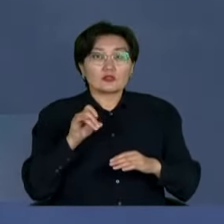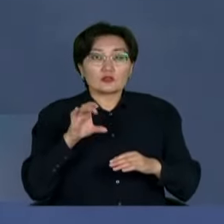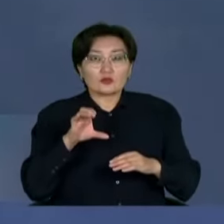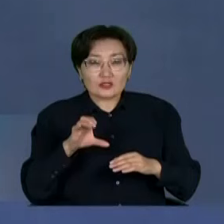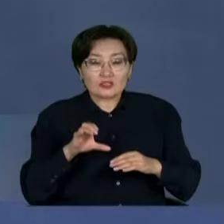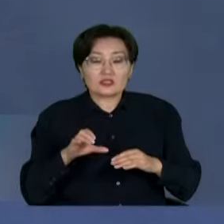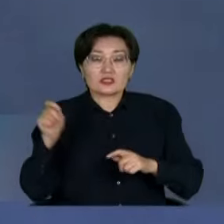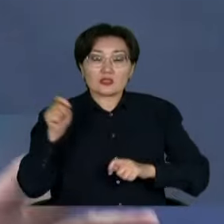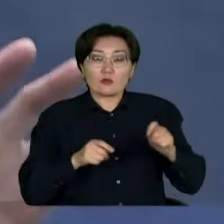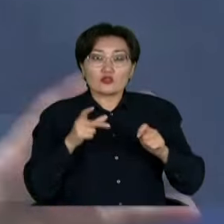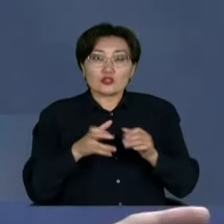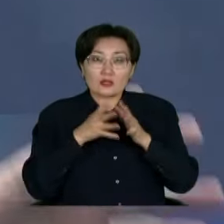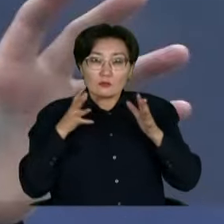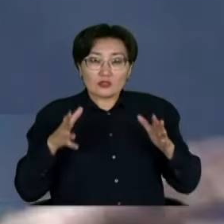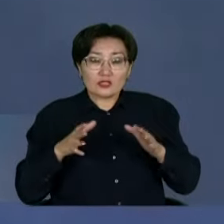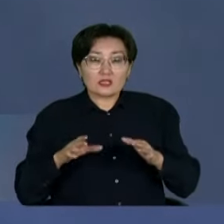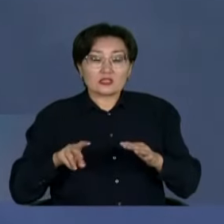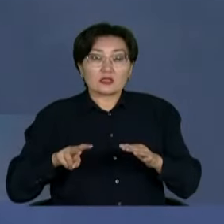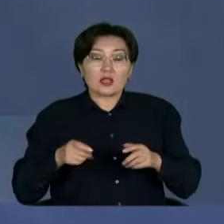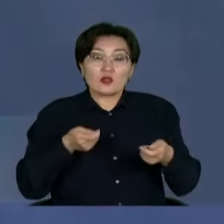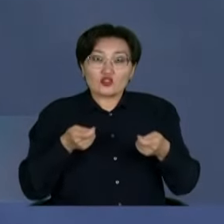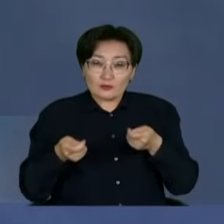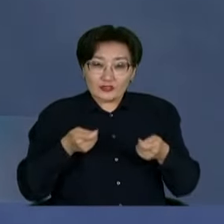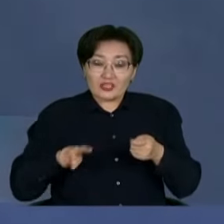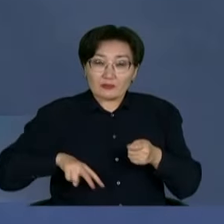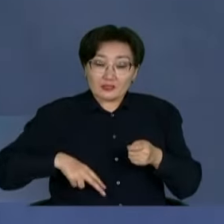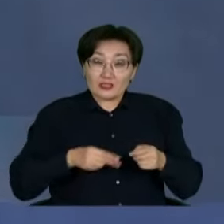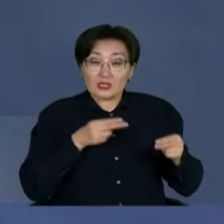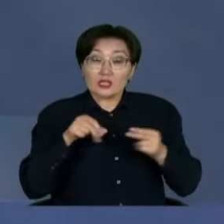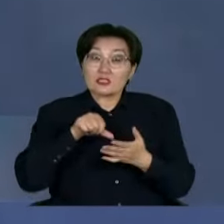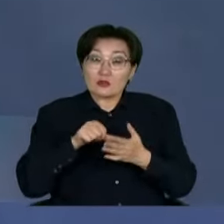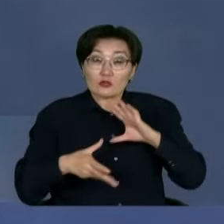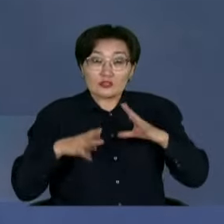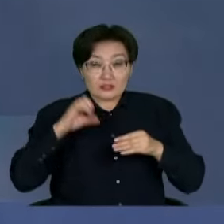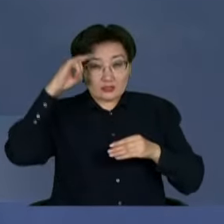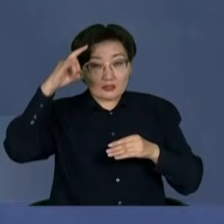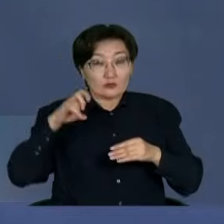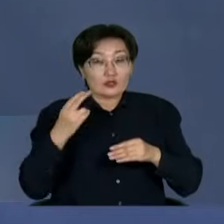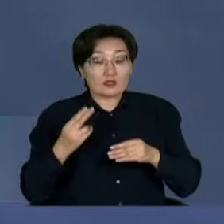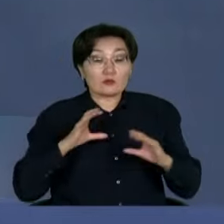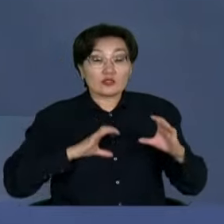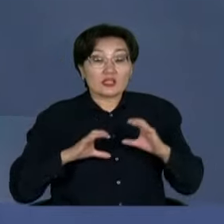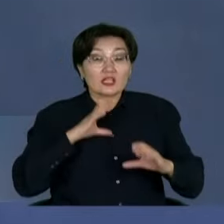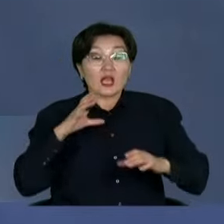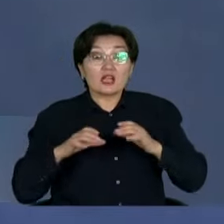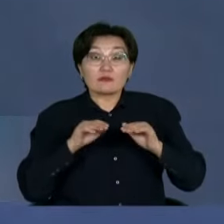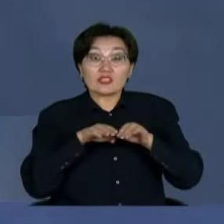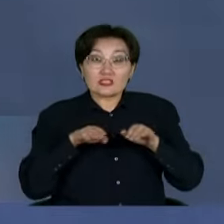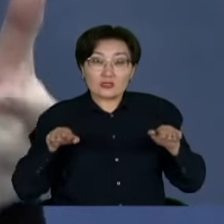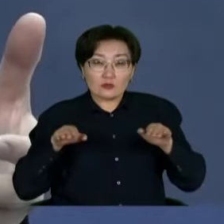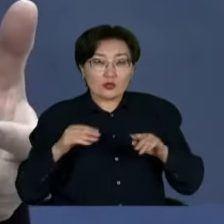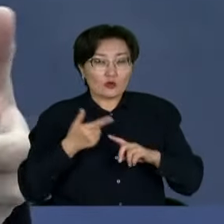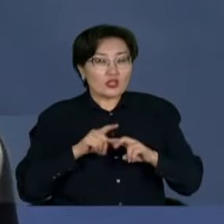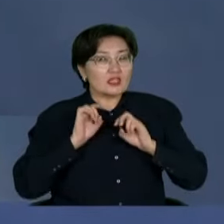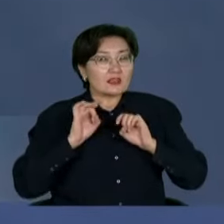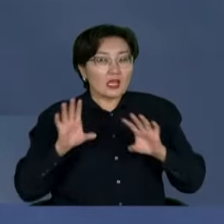өзіне 300-ден аса жаңа ректорлар, проректорлар келді. Жалпы Қазақ ұлттық университет туралы әлемдік деңгейде өте